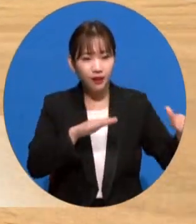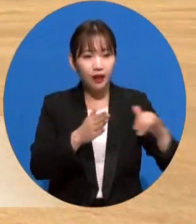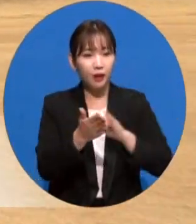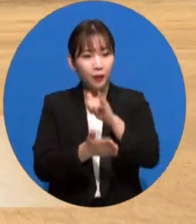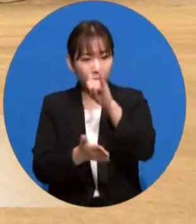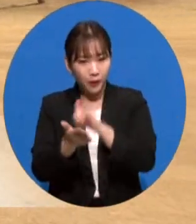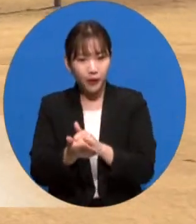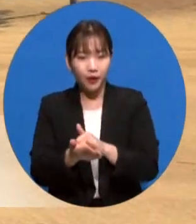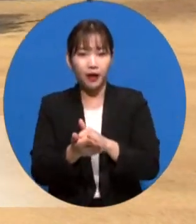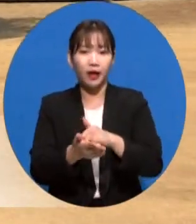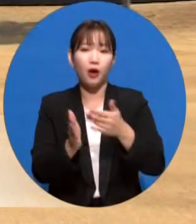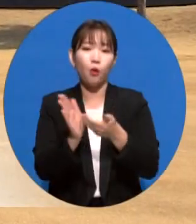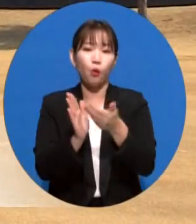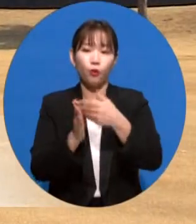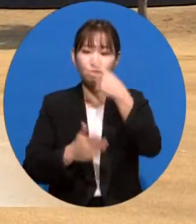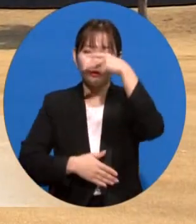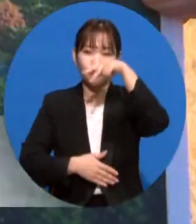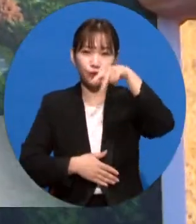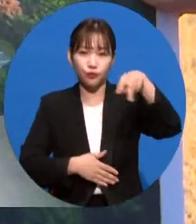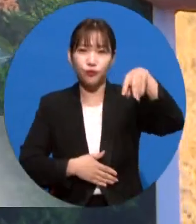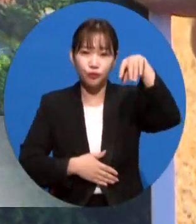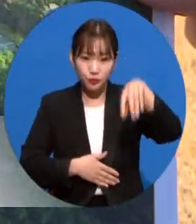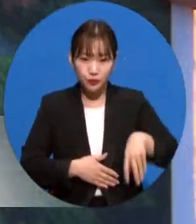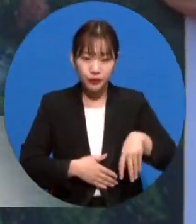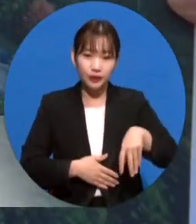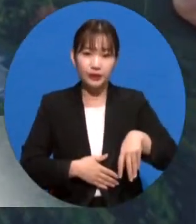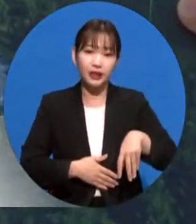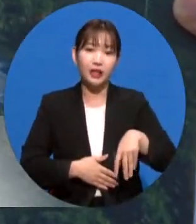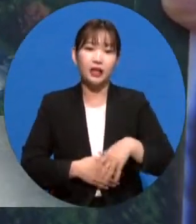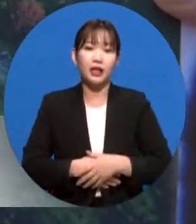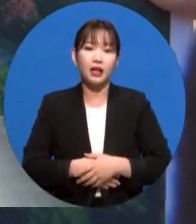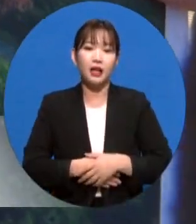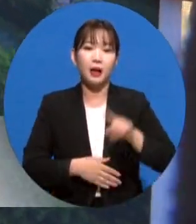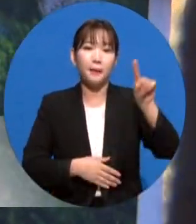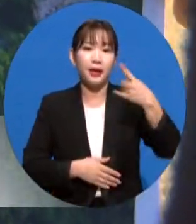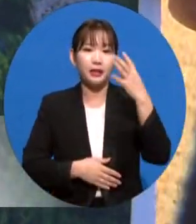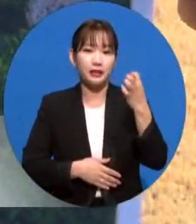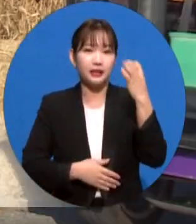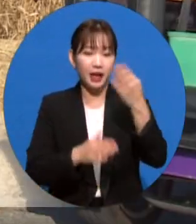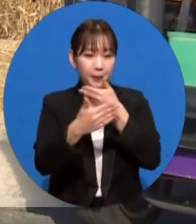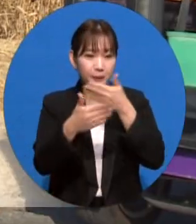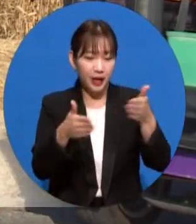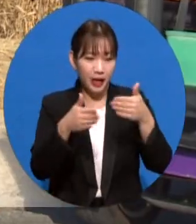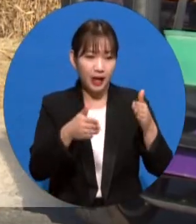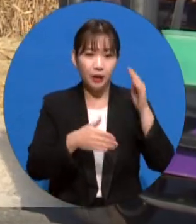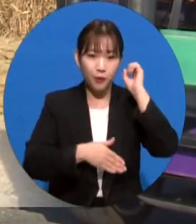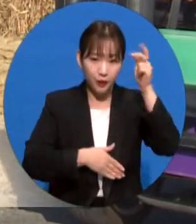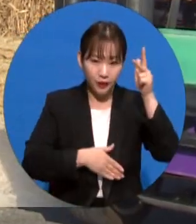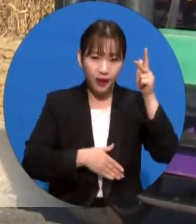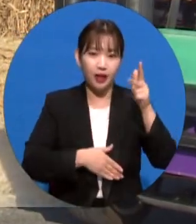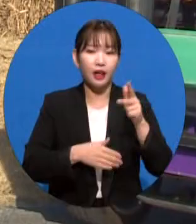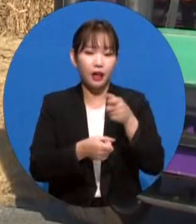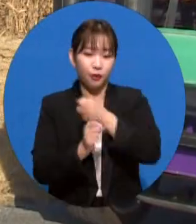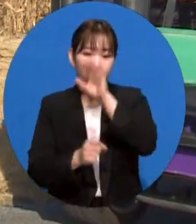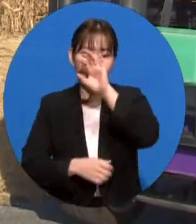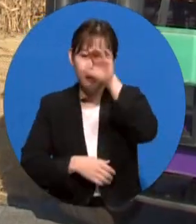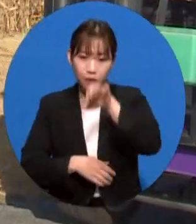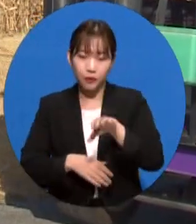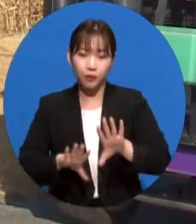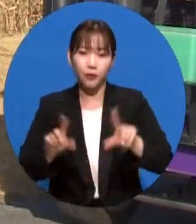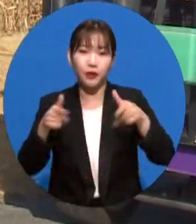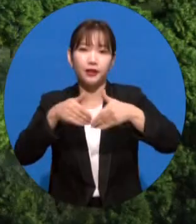공항, 창포 호수가 내려다 보이는 곳에 144실 규모의 객실과 골프 연습장을 올해